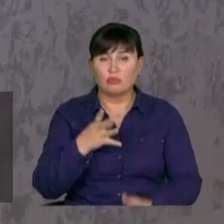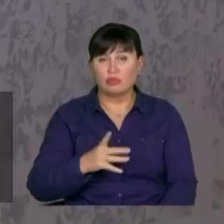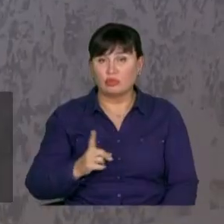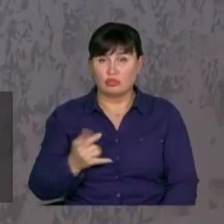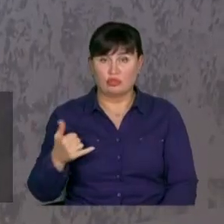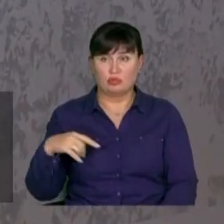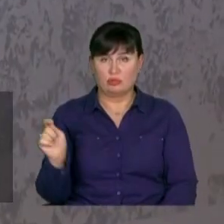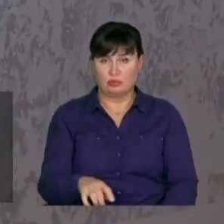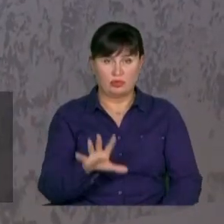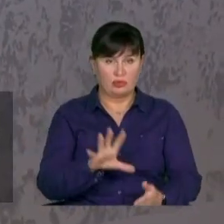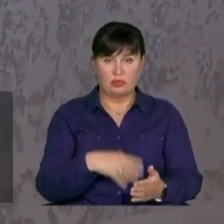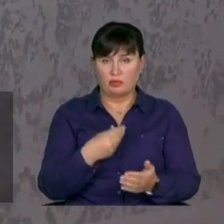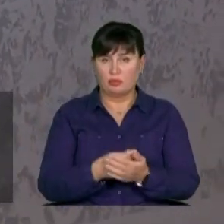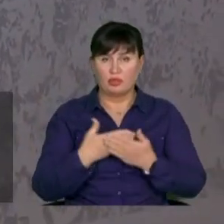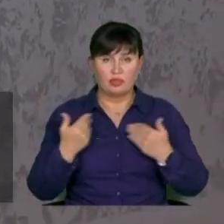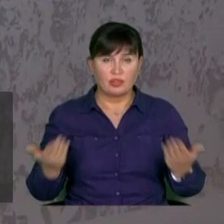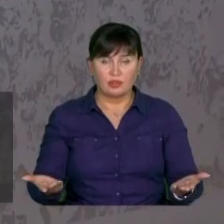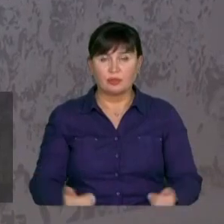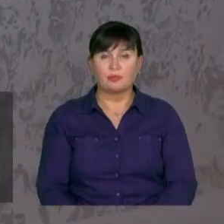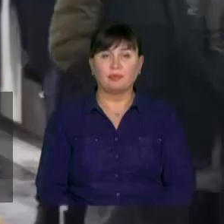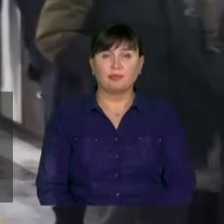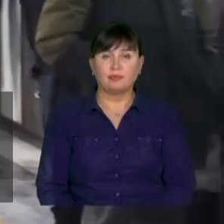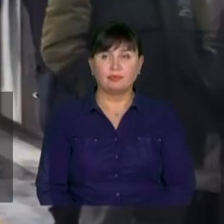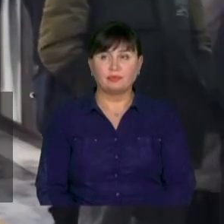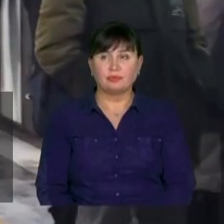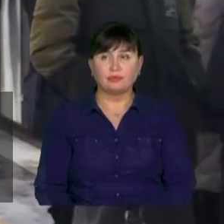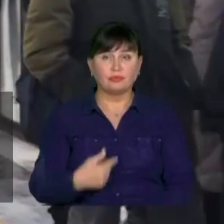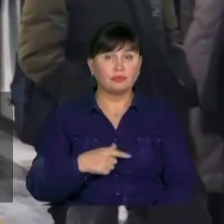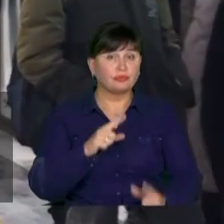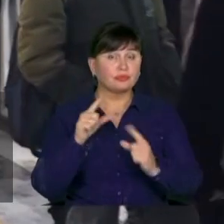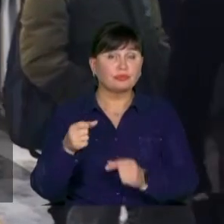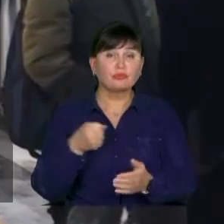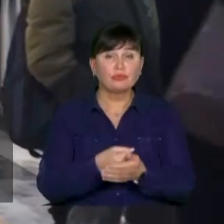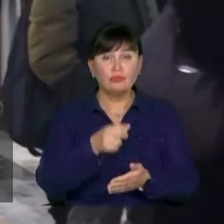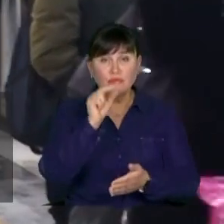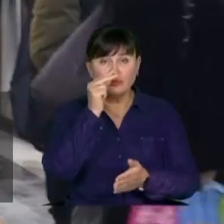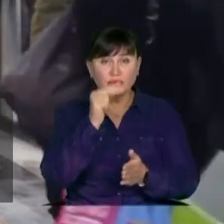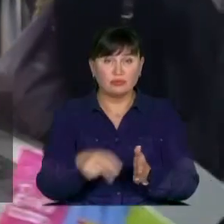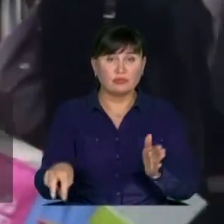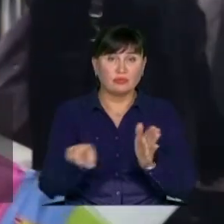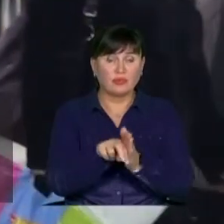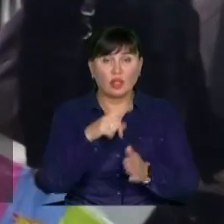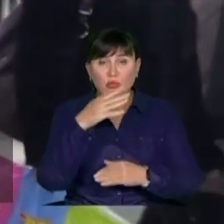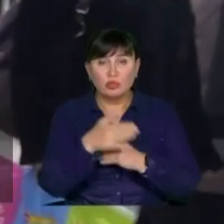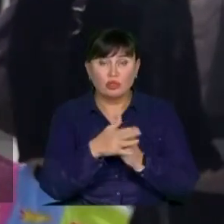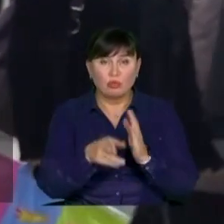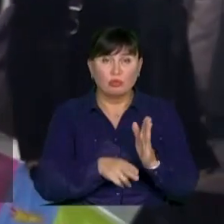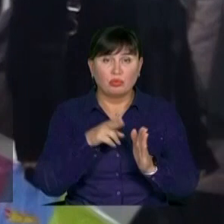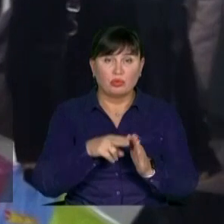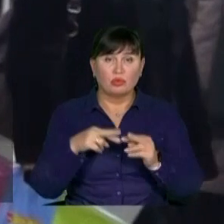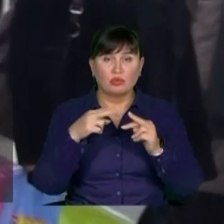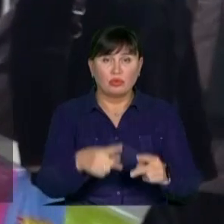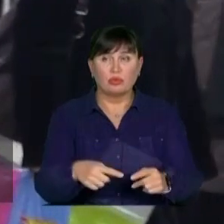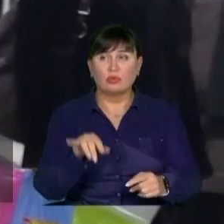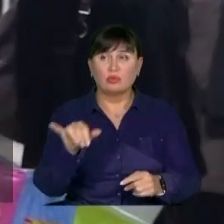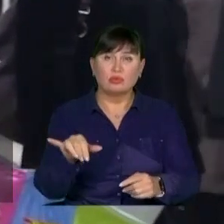вот приехал, до сих пор его нет. Сейчас мы хотим до Чимкента их посадить, вот в ближайший поезд. Там не имеет значения, у